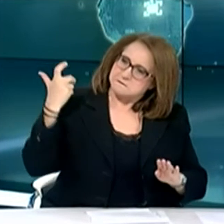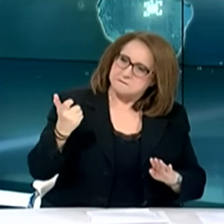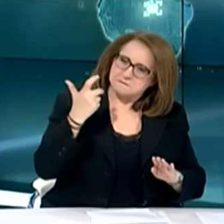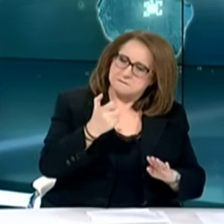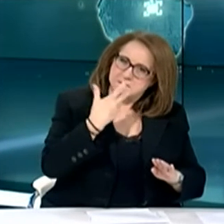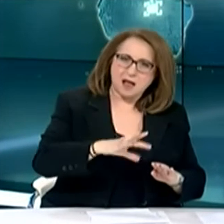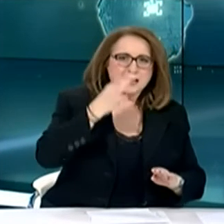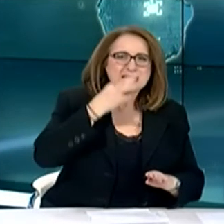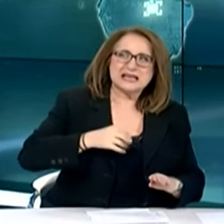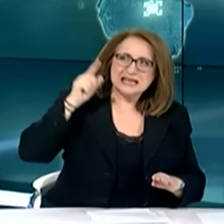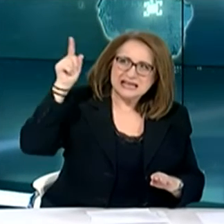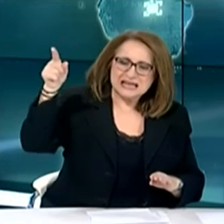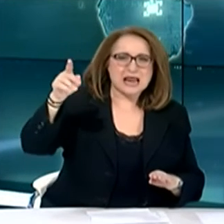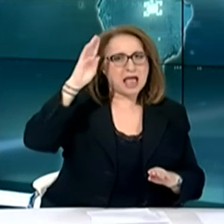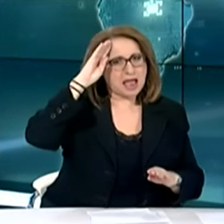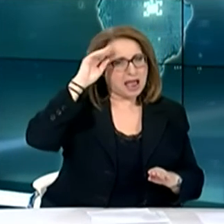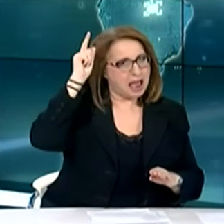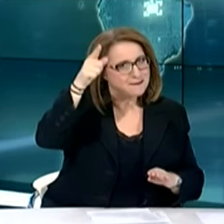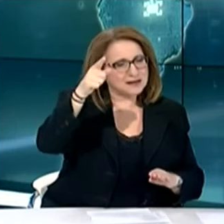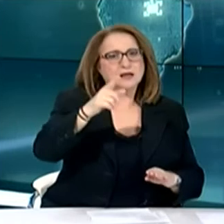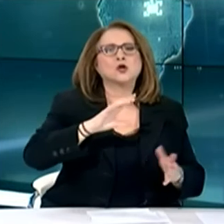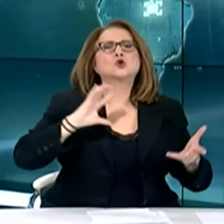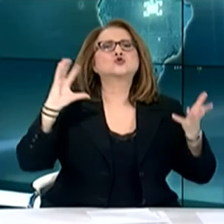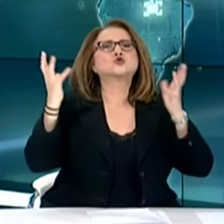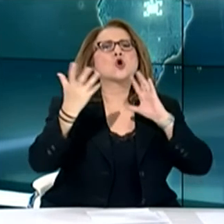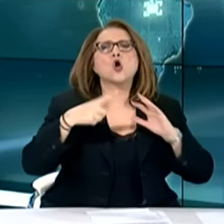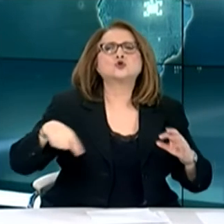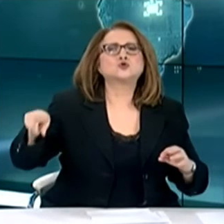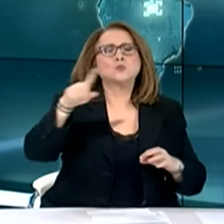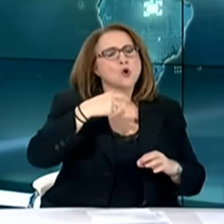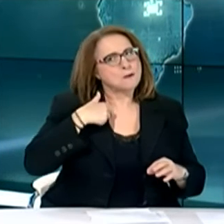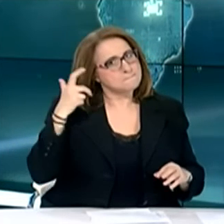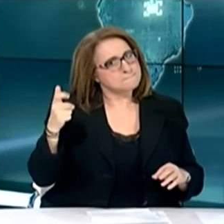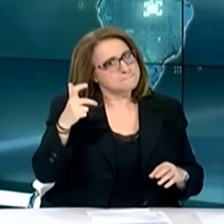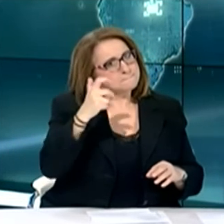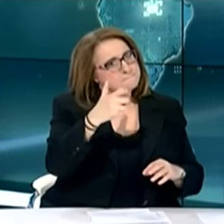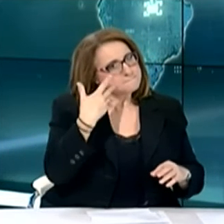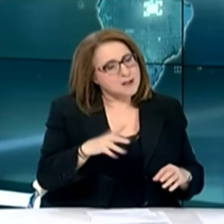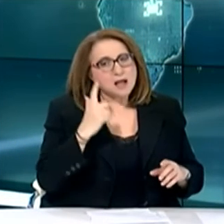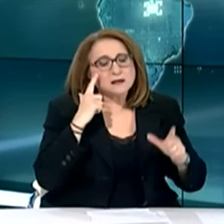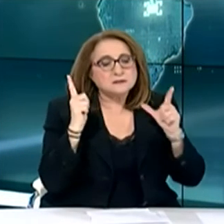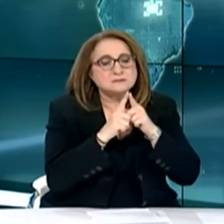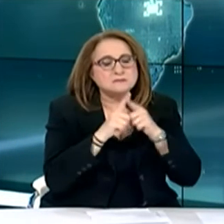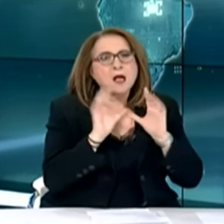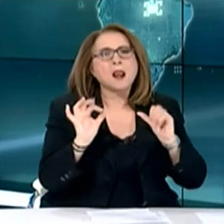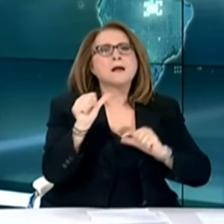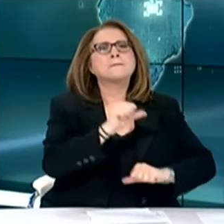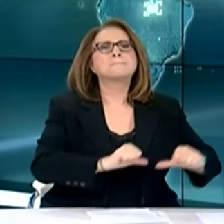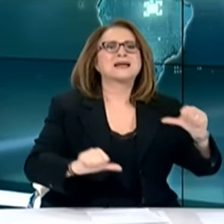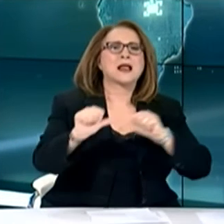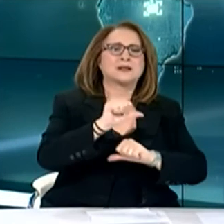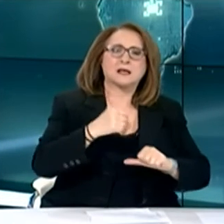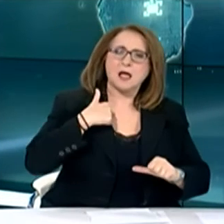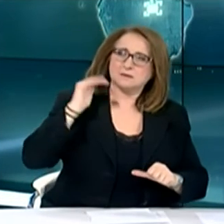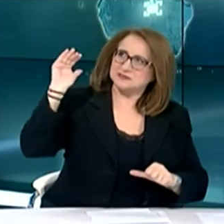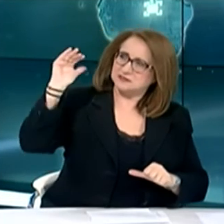στην Κίνα και στην Αμερική και σε άλλες χώρες του κόσμου. Θα παρακολουθήσουμε και εμείς τα δεδομένα, να έχουμε και τη δικιά μας εμπειρία.